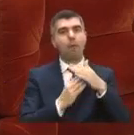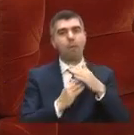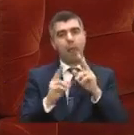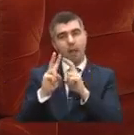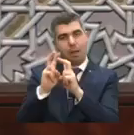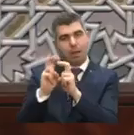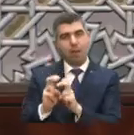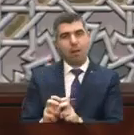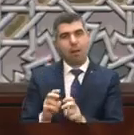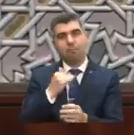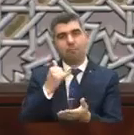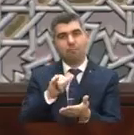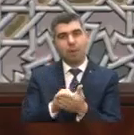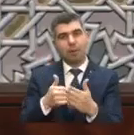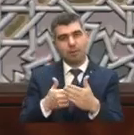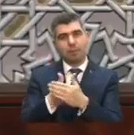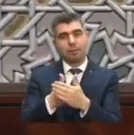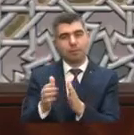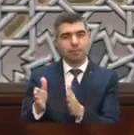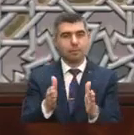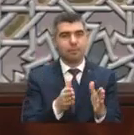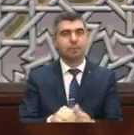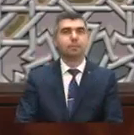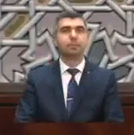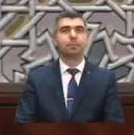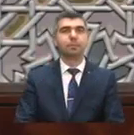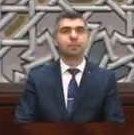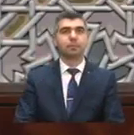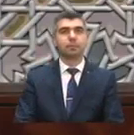شكرا. شكرا السيد الوزير. تعقيب